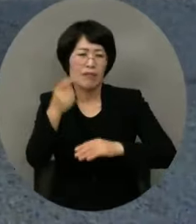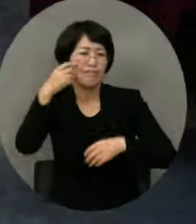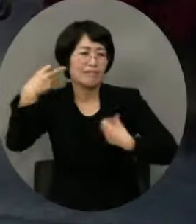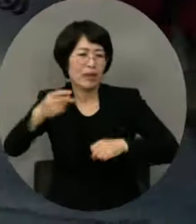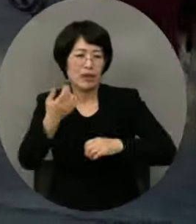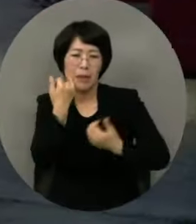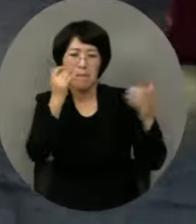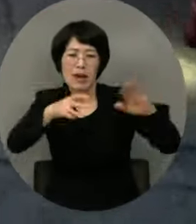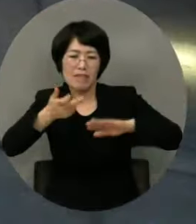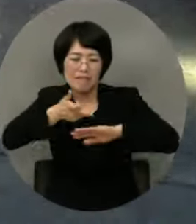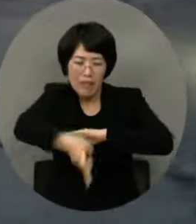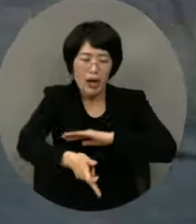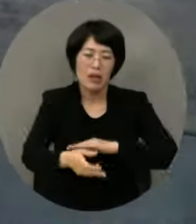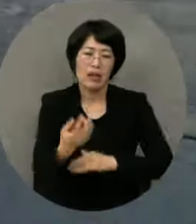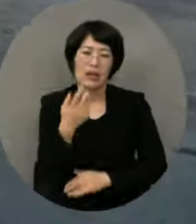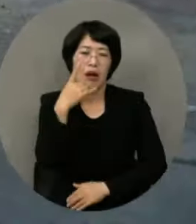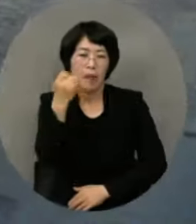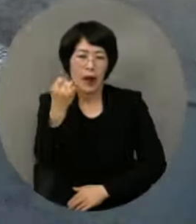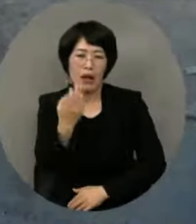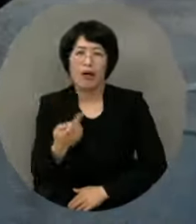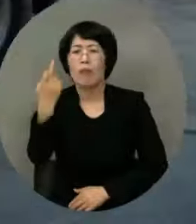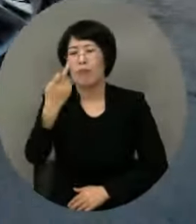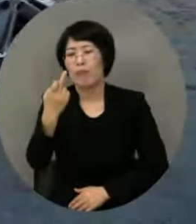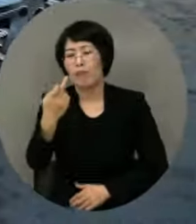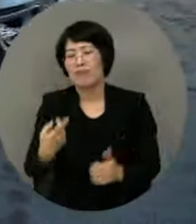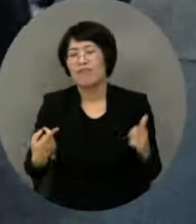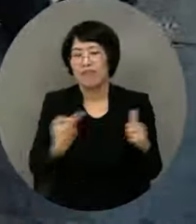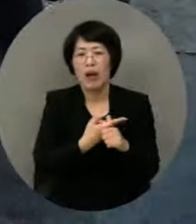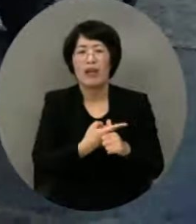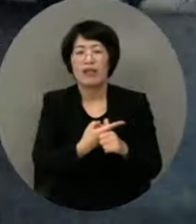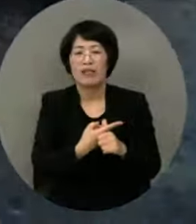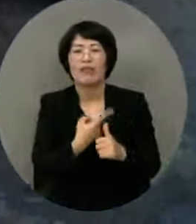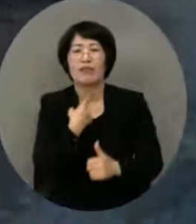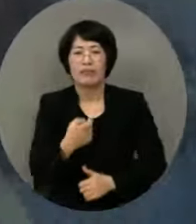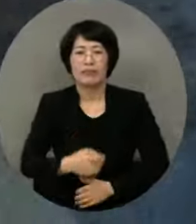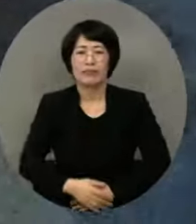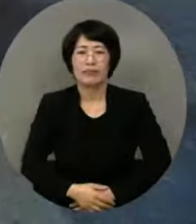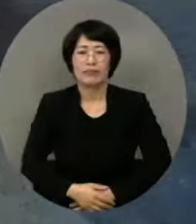바다로 빠뜨려 어머니와 형을 살해한 혐의를 받고 있습니다